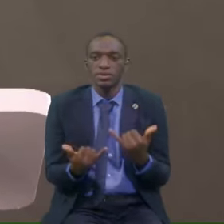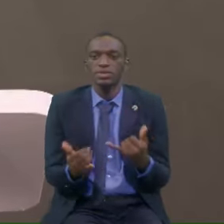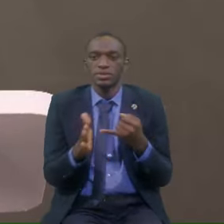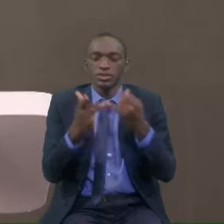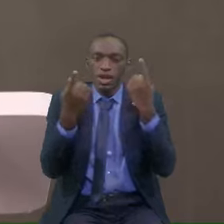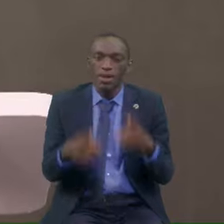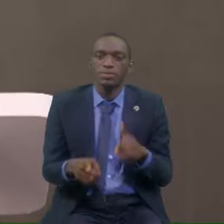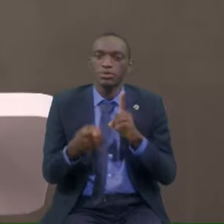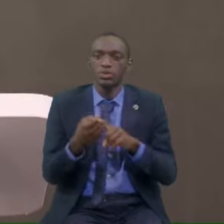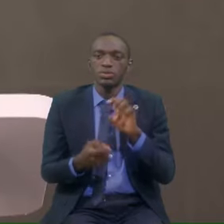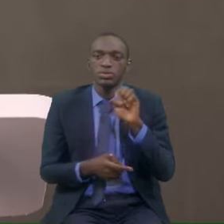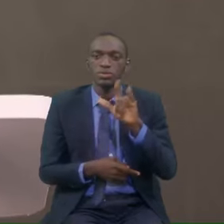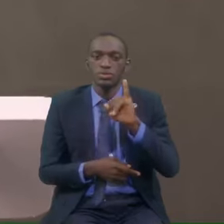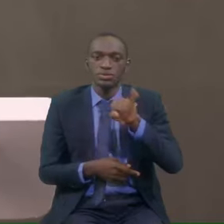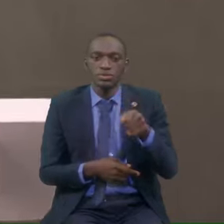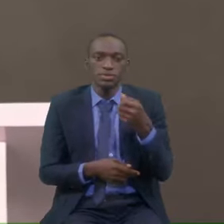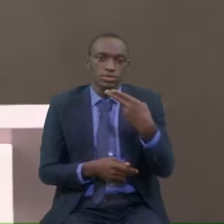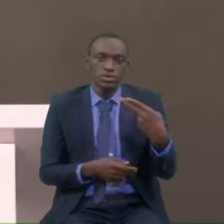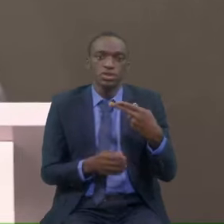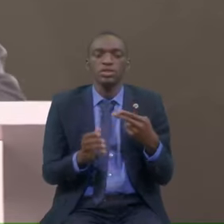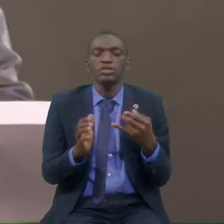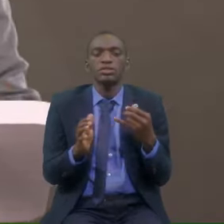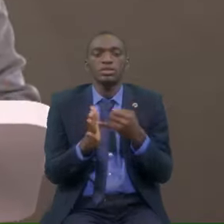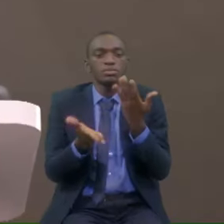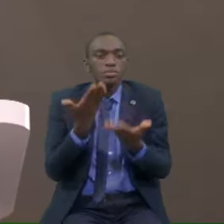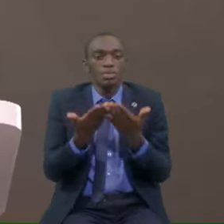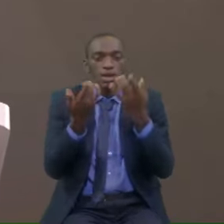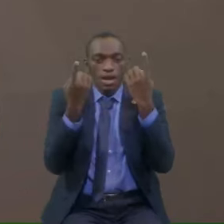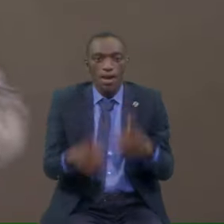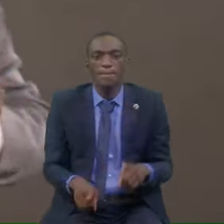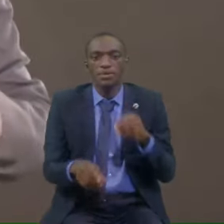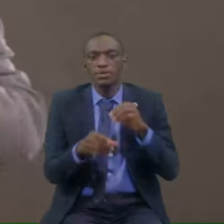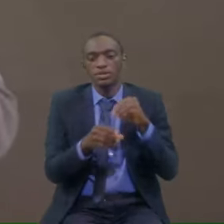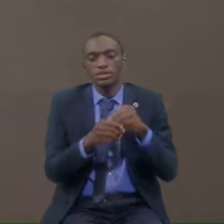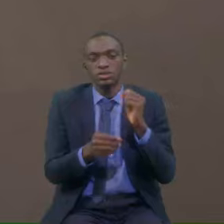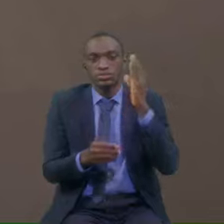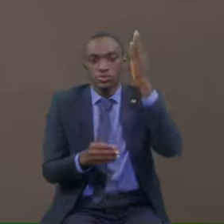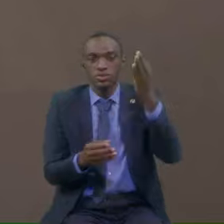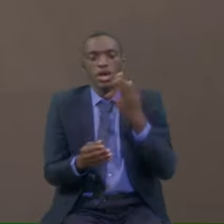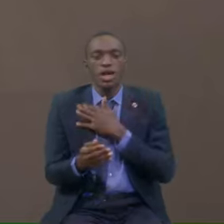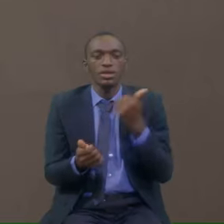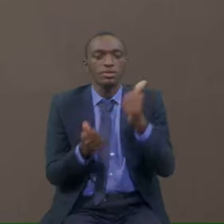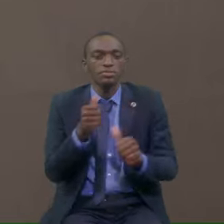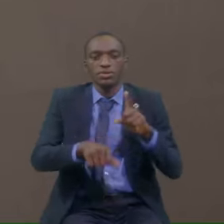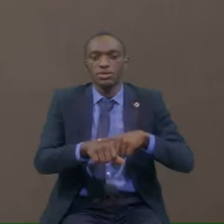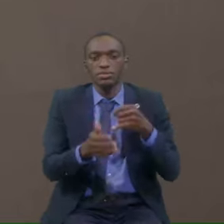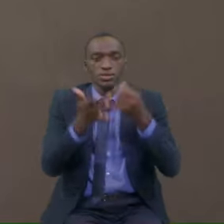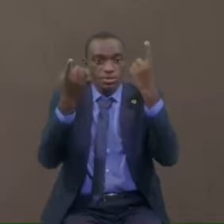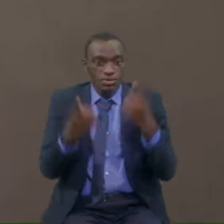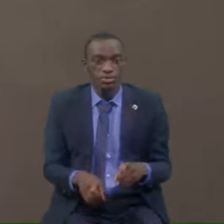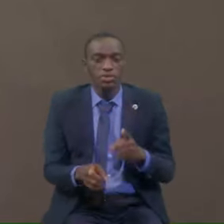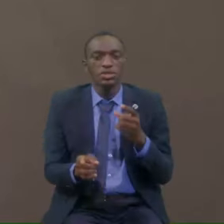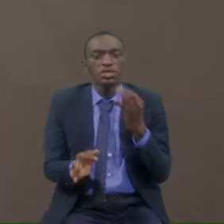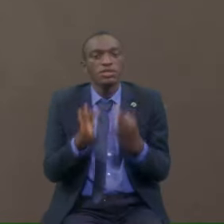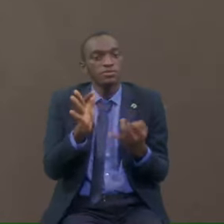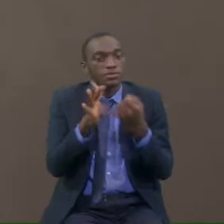Élie. Peut-être que cela vous arrive, qui sait, dans l'avenir. Et chaque fois que ça vous